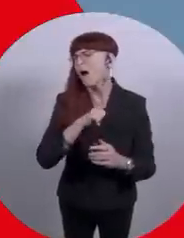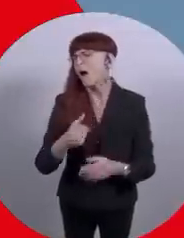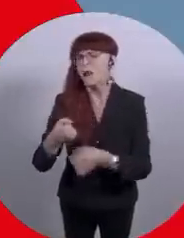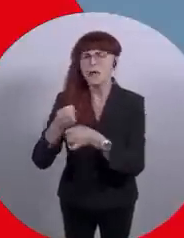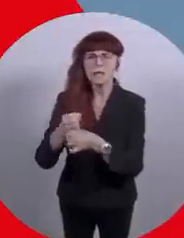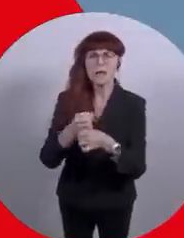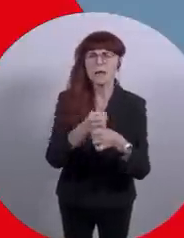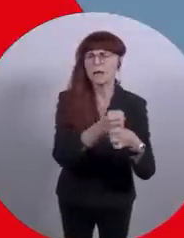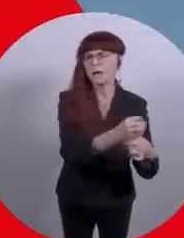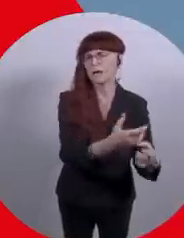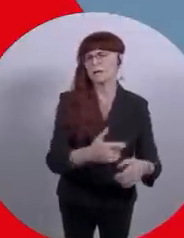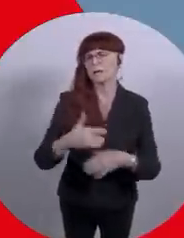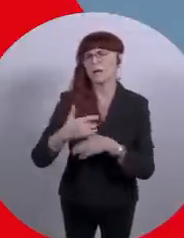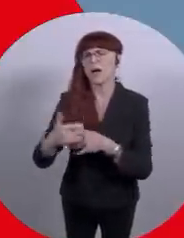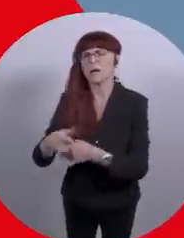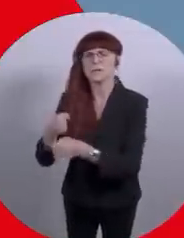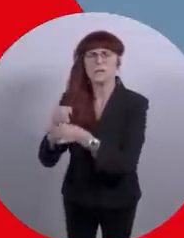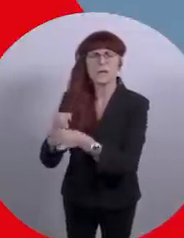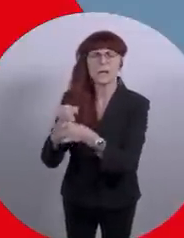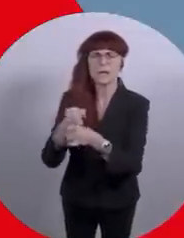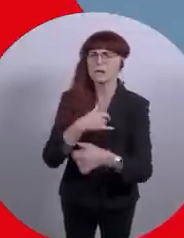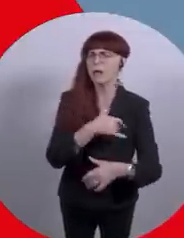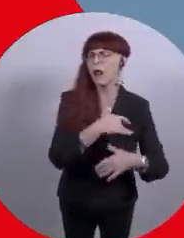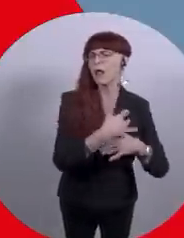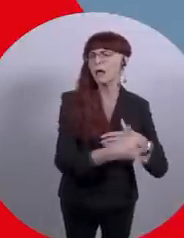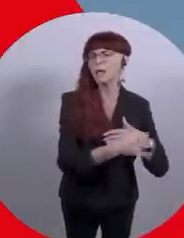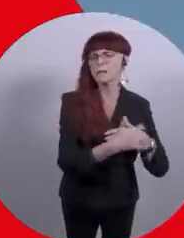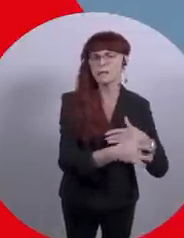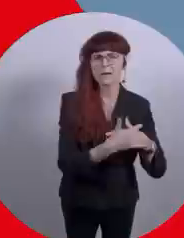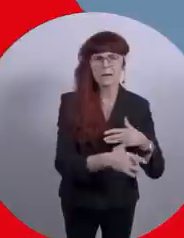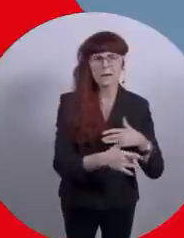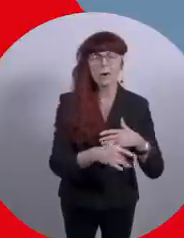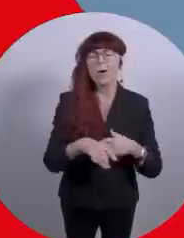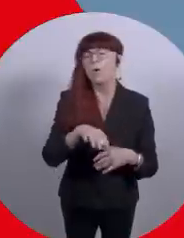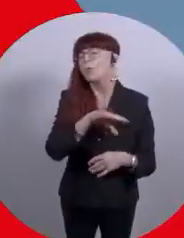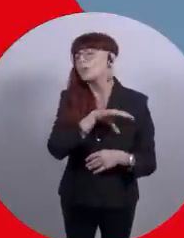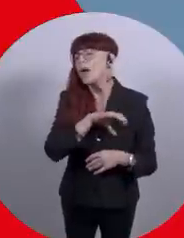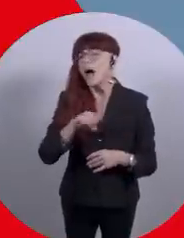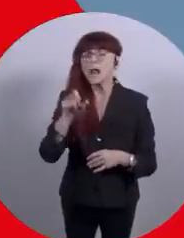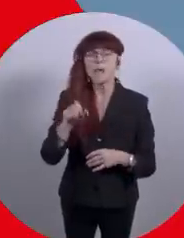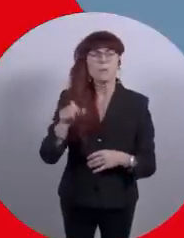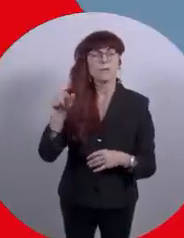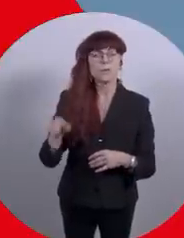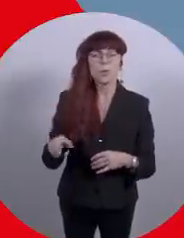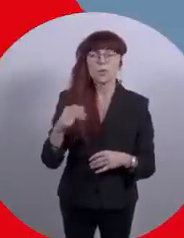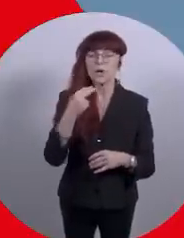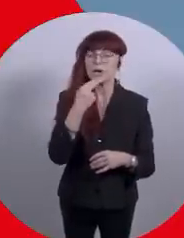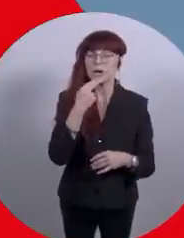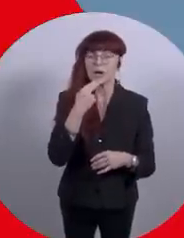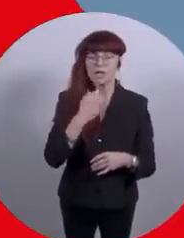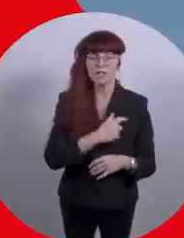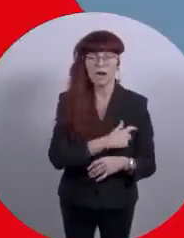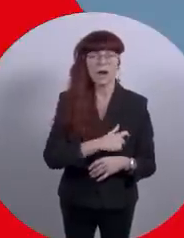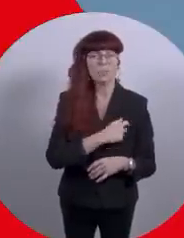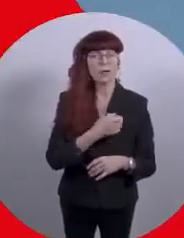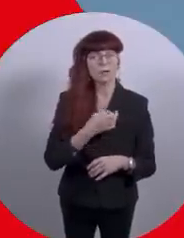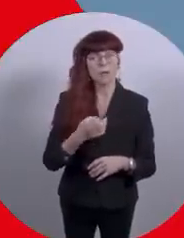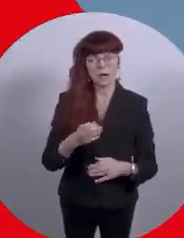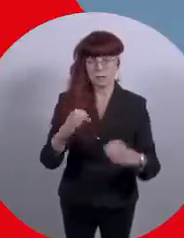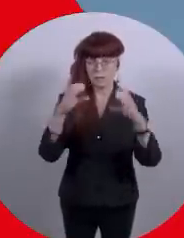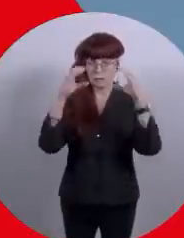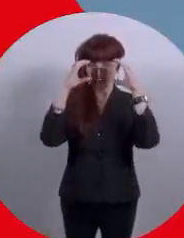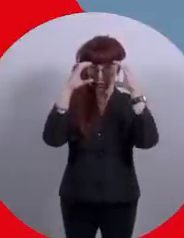alle gastelgierten alle Gäste und auch all jene die diesen Parteitag am Livestream